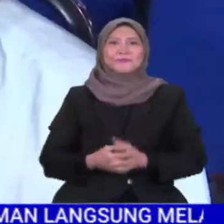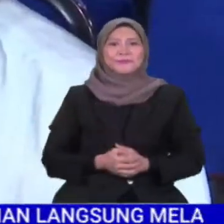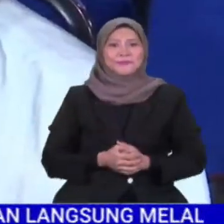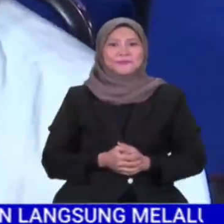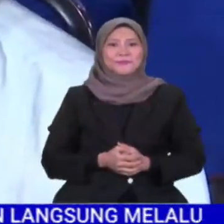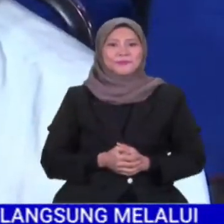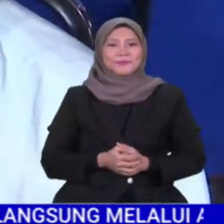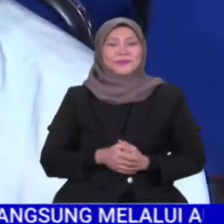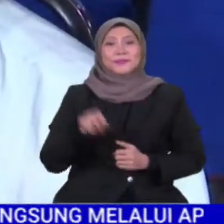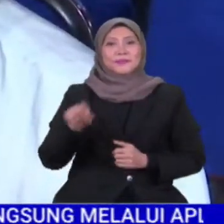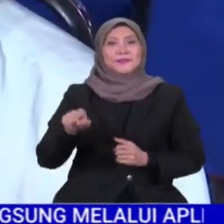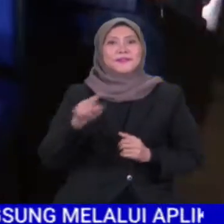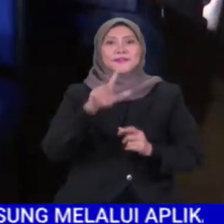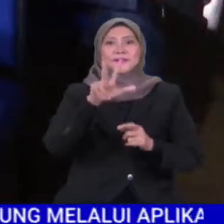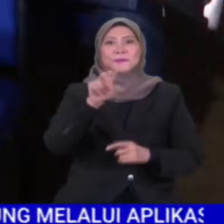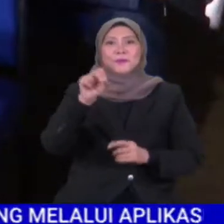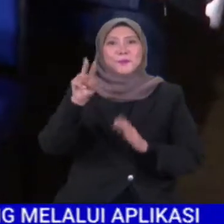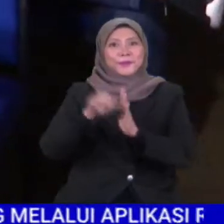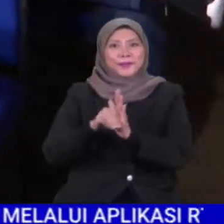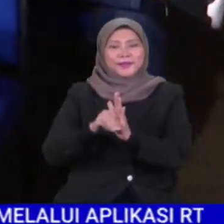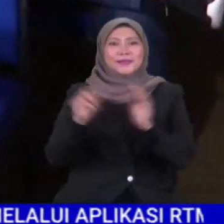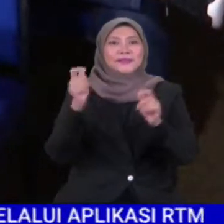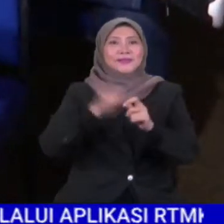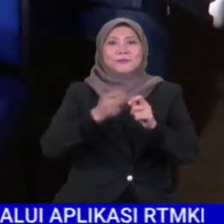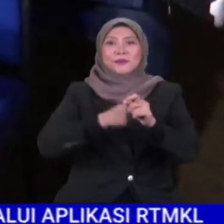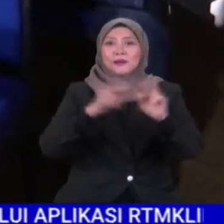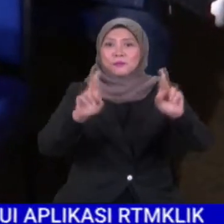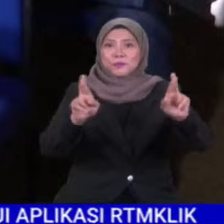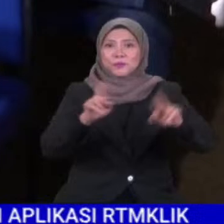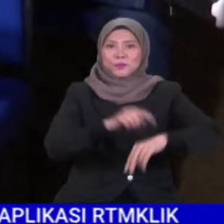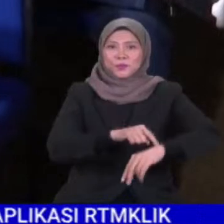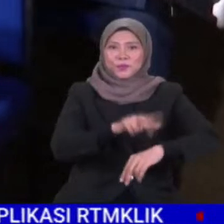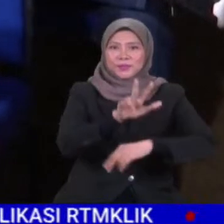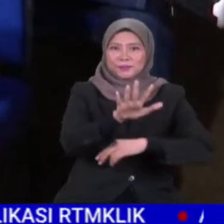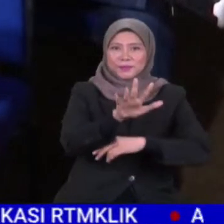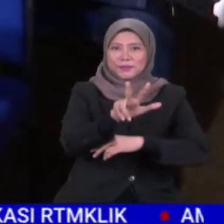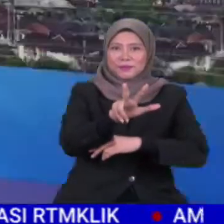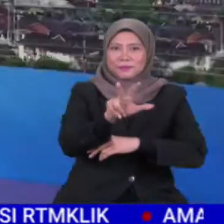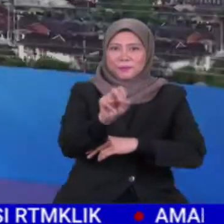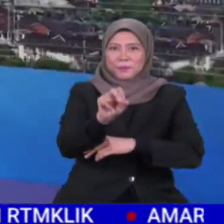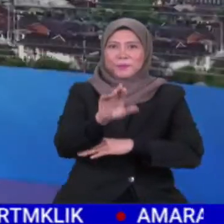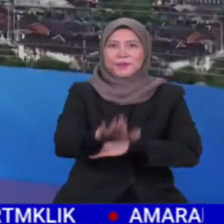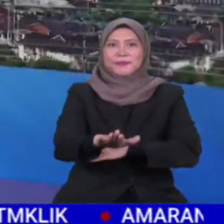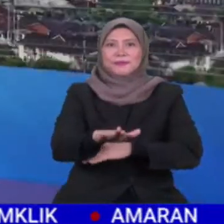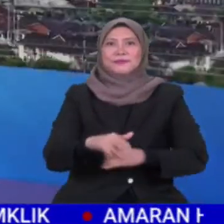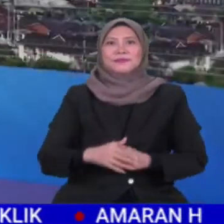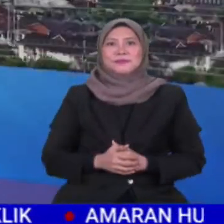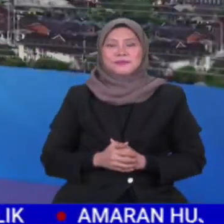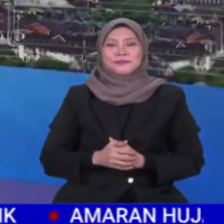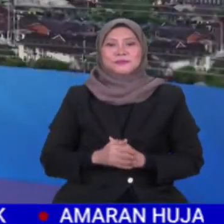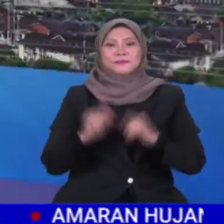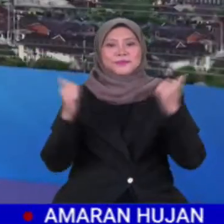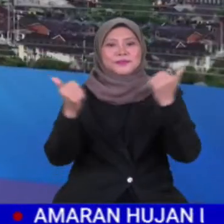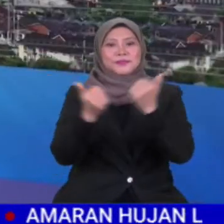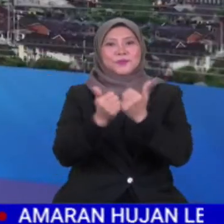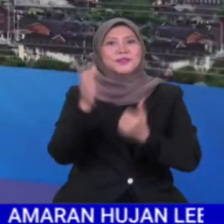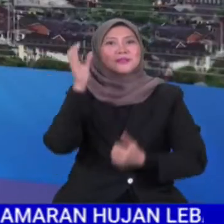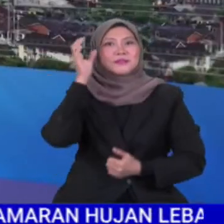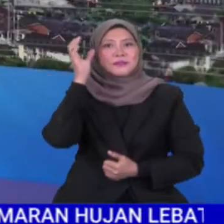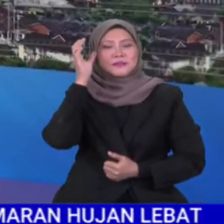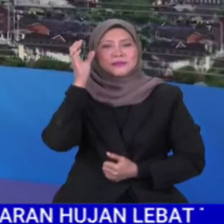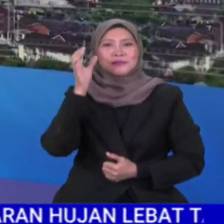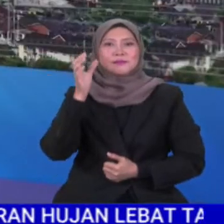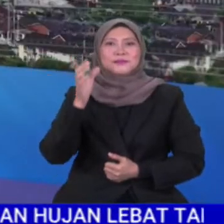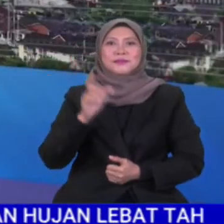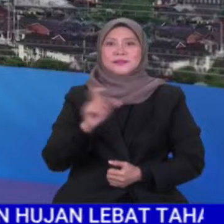Rancangan itu bersiaran setengah jam pada setiap Rabu pukul 5.30 petang. Persatuan Cina Muslim Malaysia